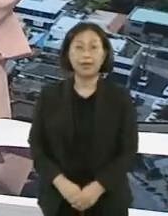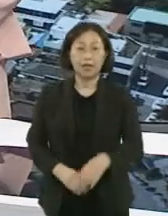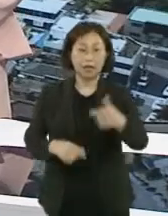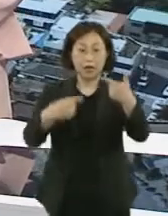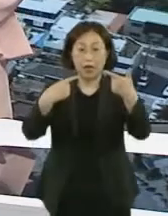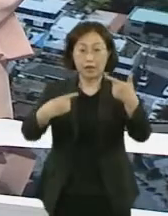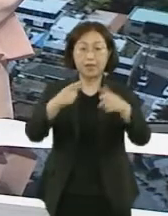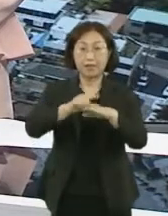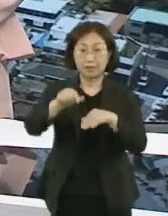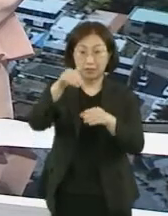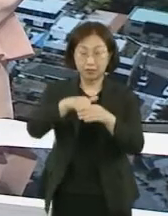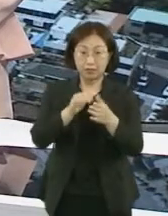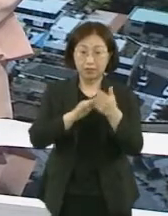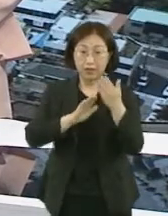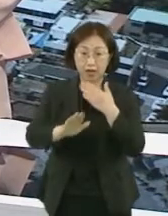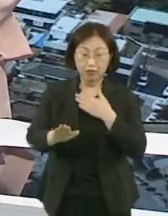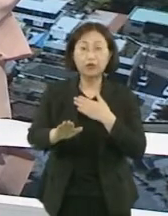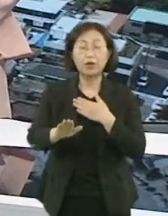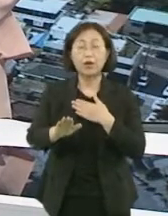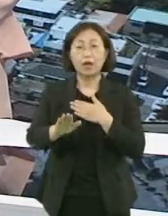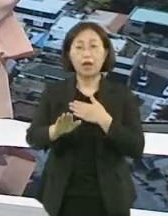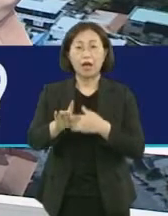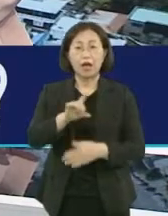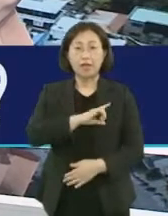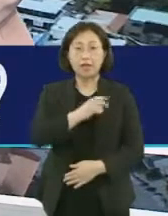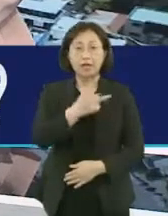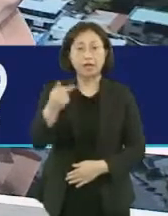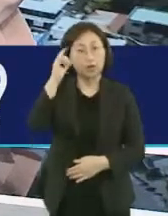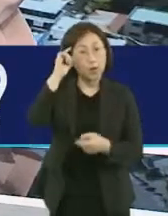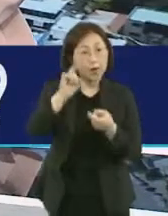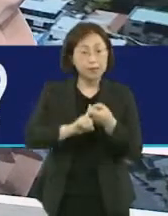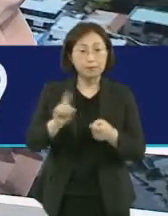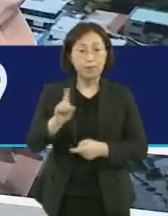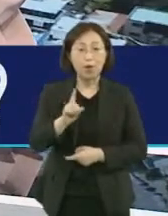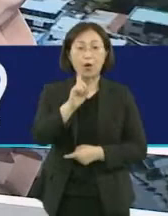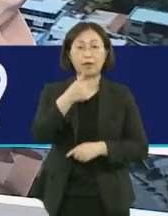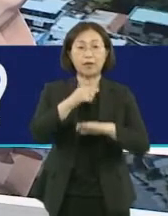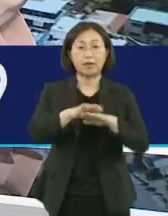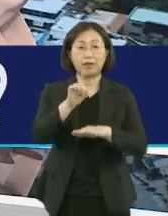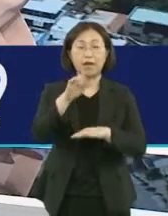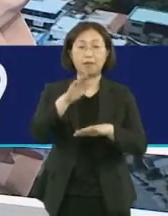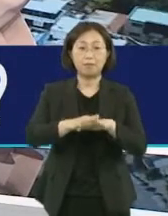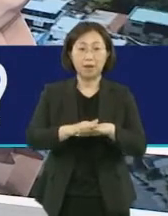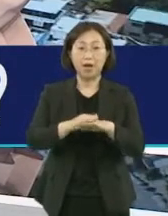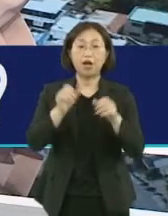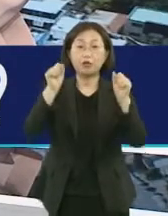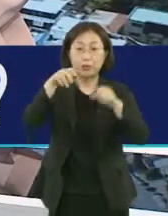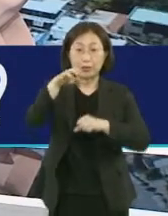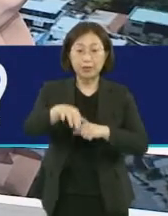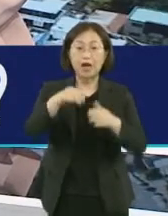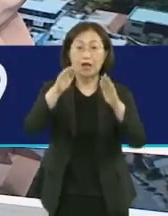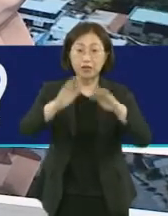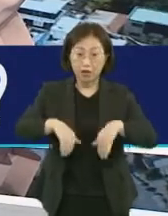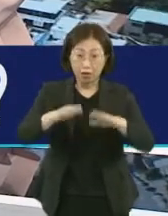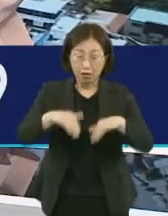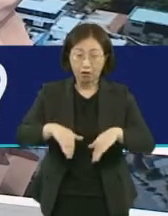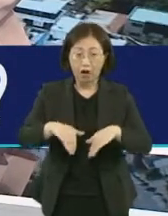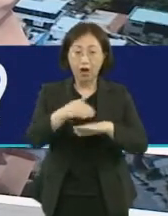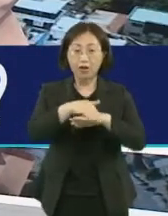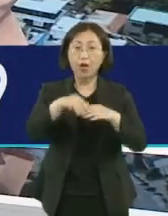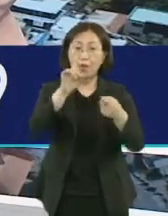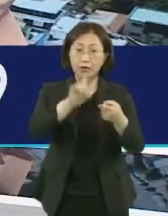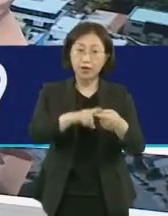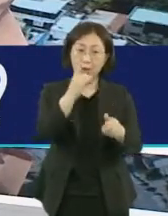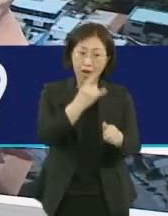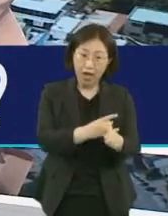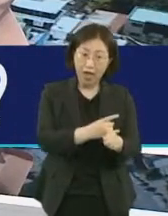6.1 지방선거 이후 지방정부가 바뀌면서 가장 큰 관심은 대전 한밭종합운동장 철거가 과연 예정대로 진행될